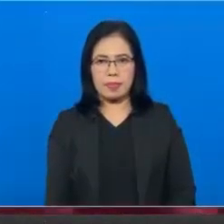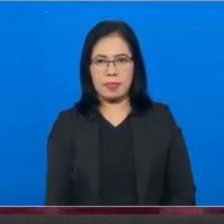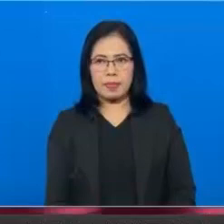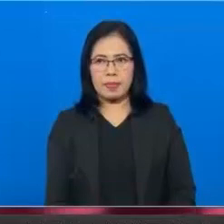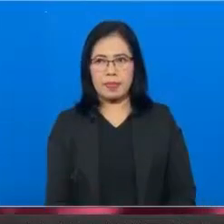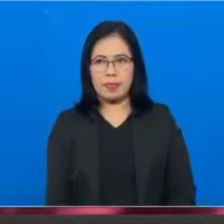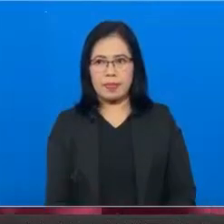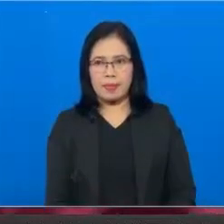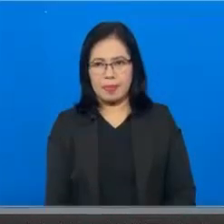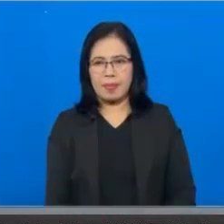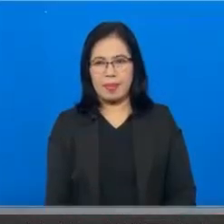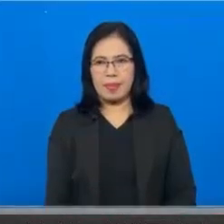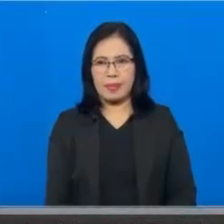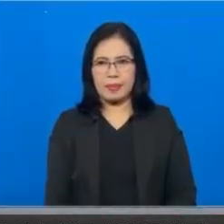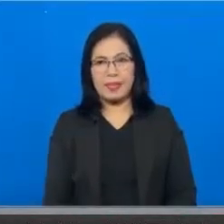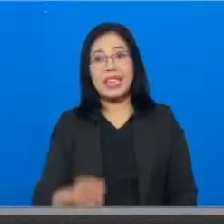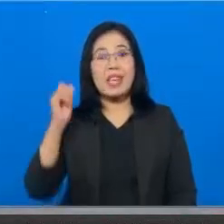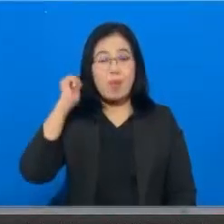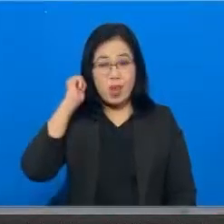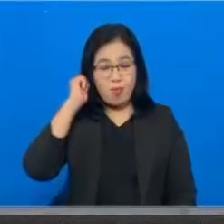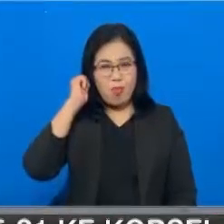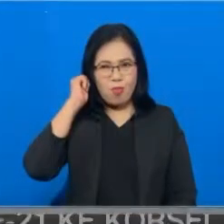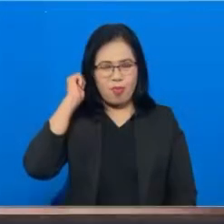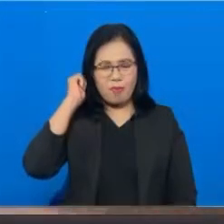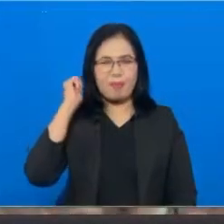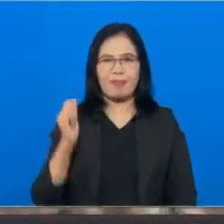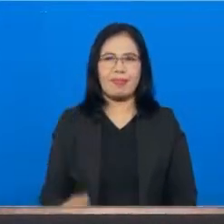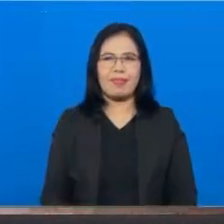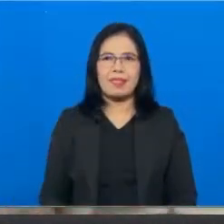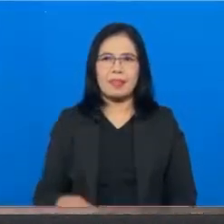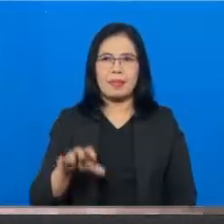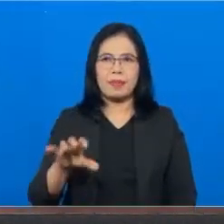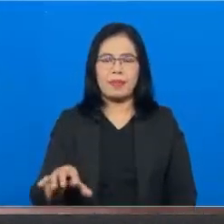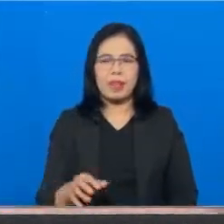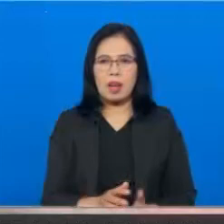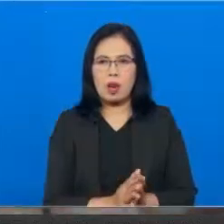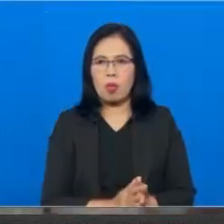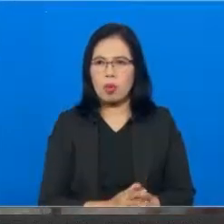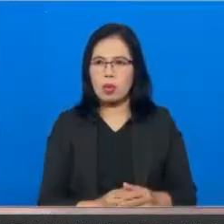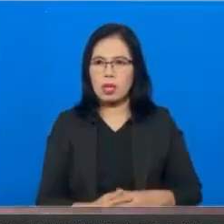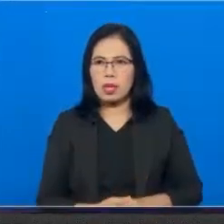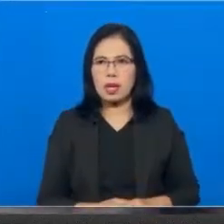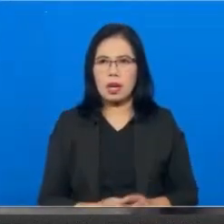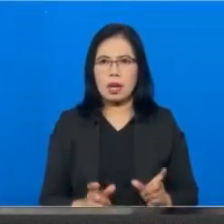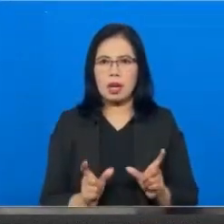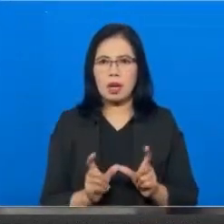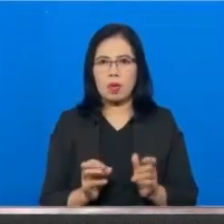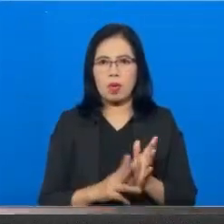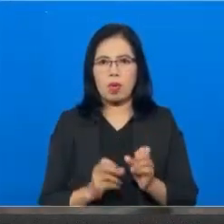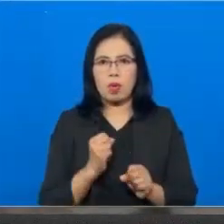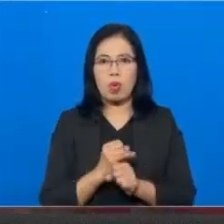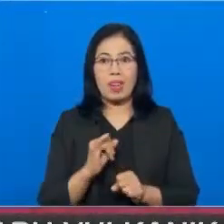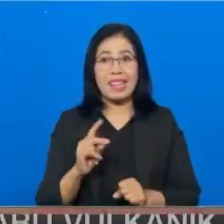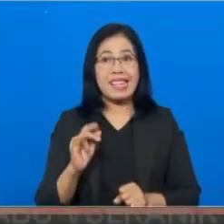Rumah seorang warga yang berada di Dusun Ngadipiro, Kelurahan Tanjung Sari, Kecamatan Jatistrono, Wonogiri, Jawa Tengah, tak pernah sepi akan hiruk-pikuk